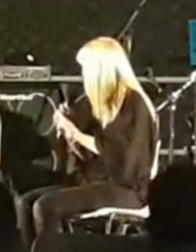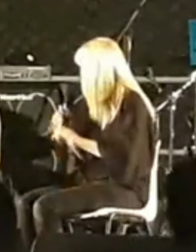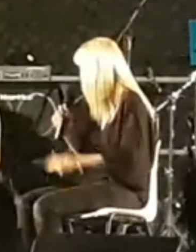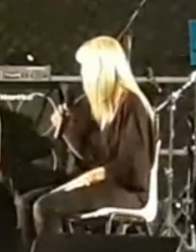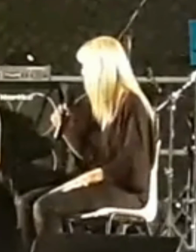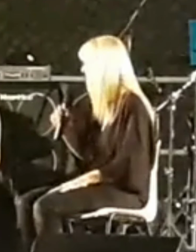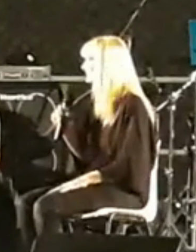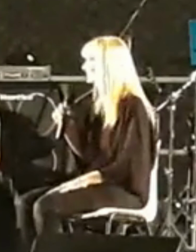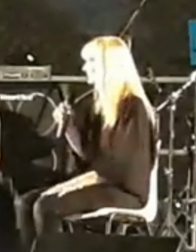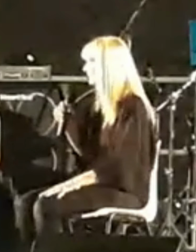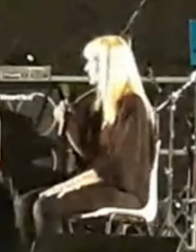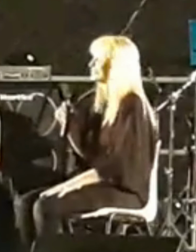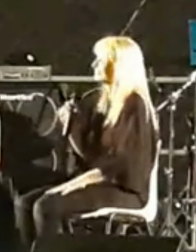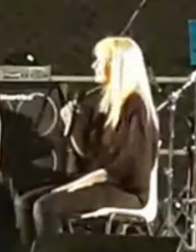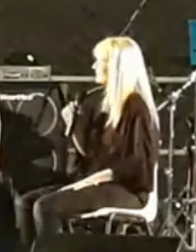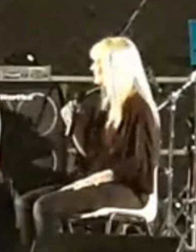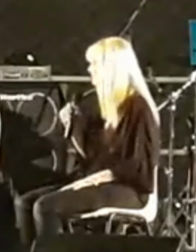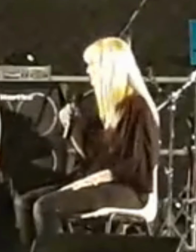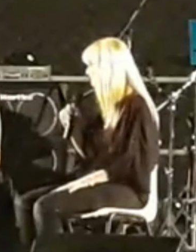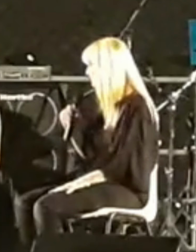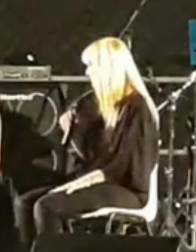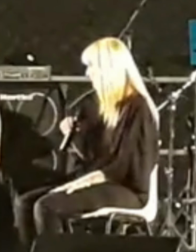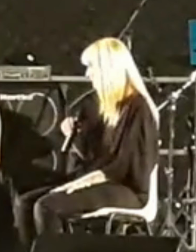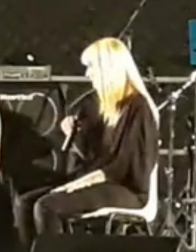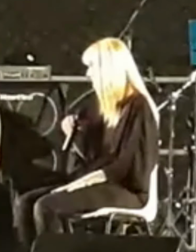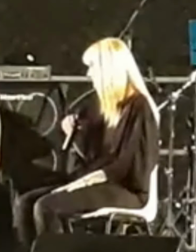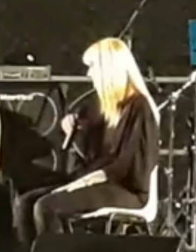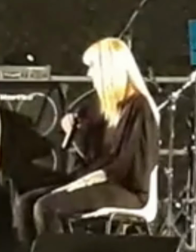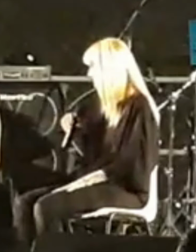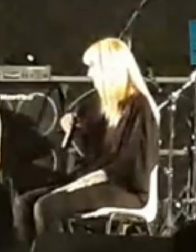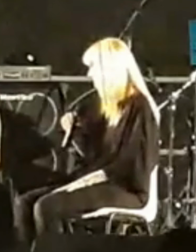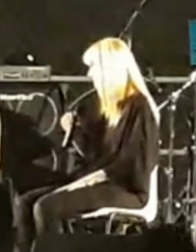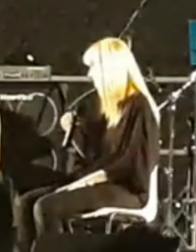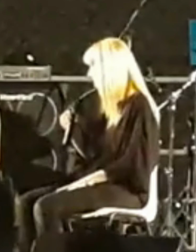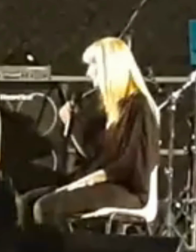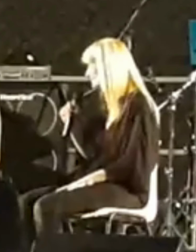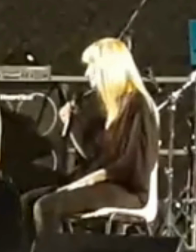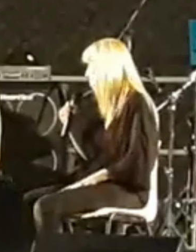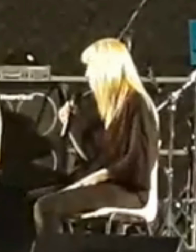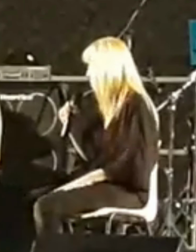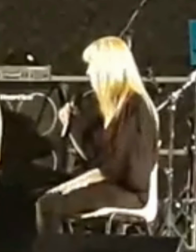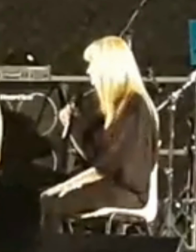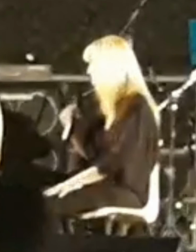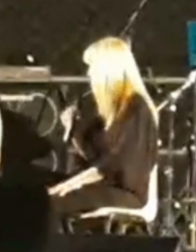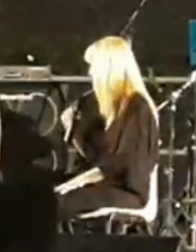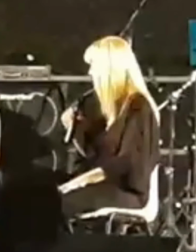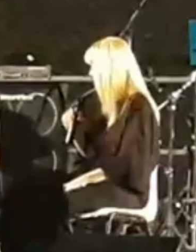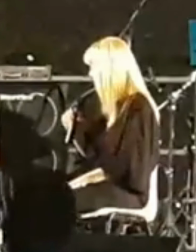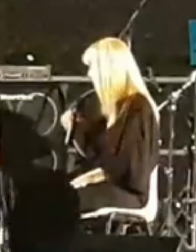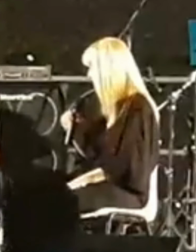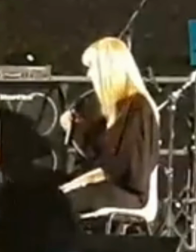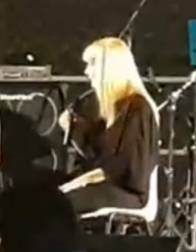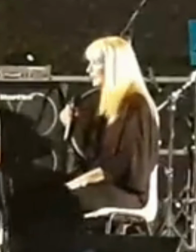la sì, sì. Ci hai fatto l'onore di essere qui questa sera nonostante grazie a voi che mi avete invitato, soprattutto dovuti